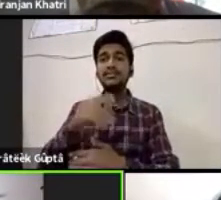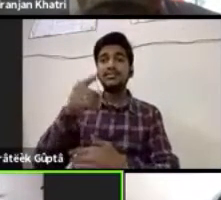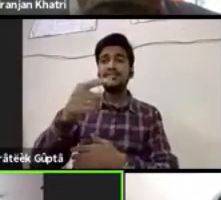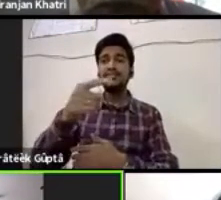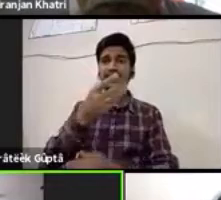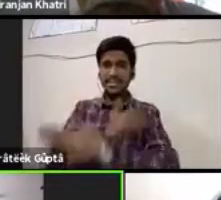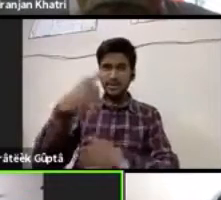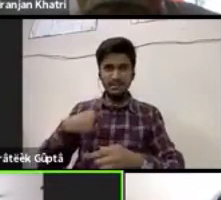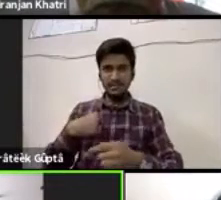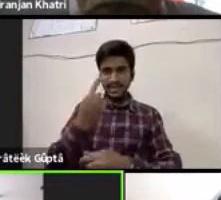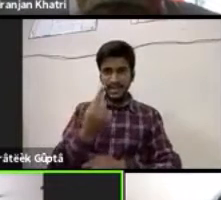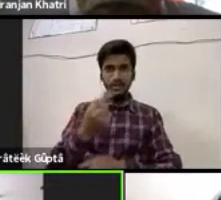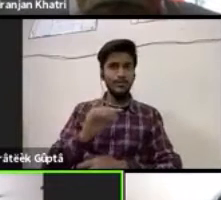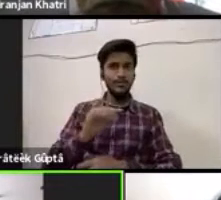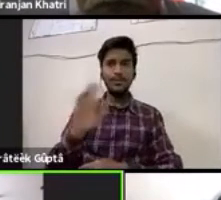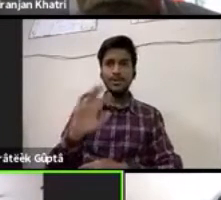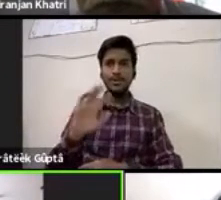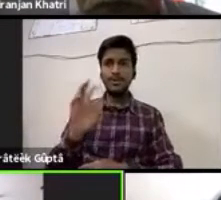वेयरिंग ग्लासेस, आप